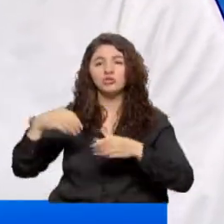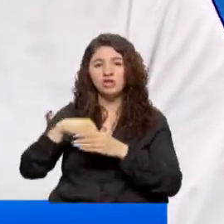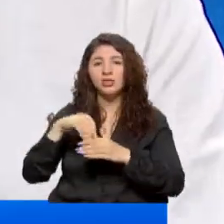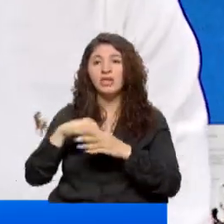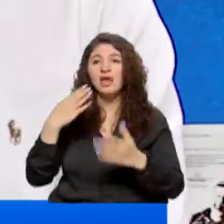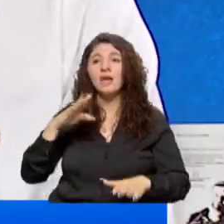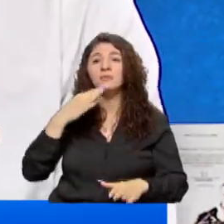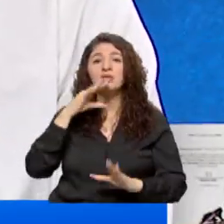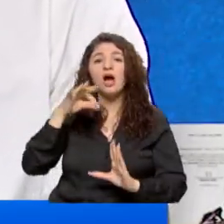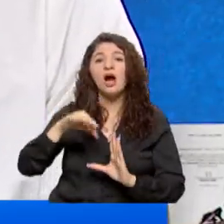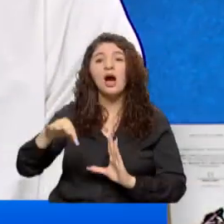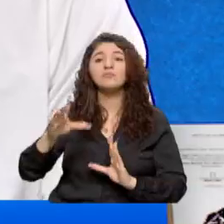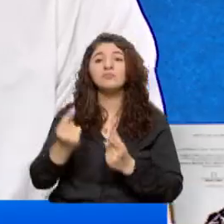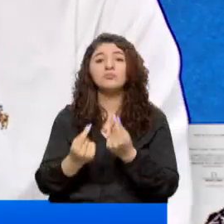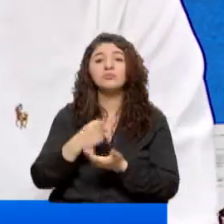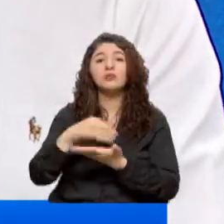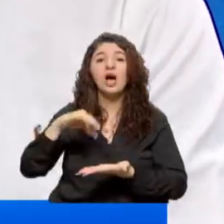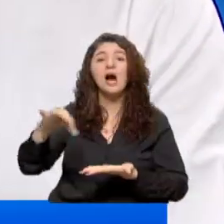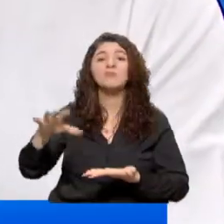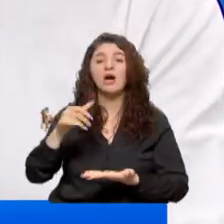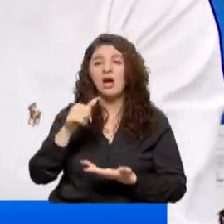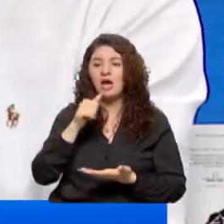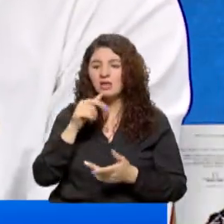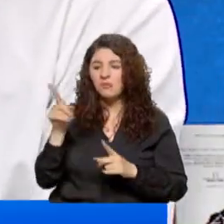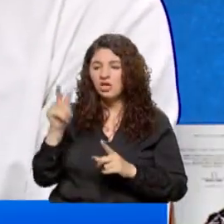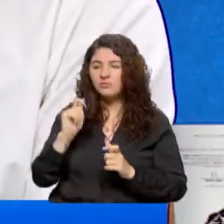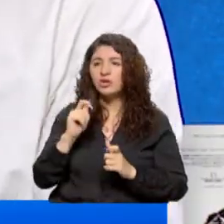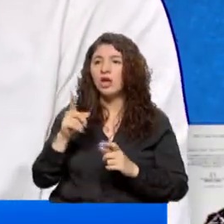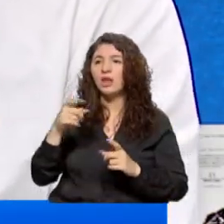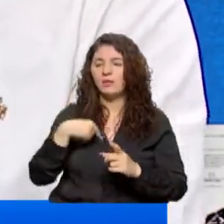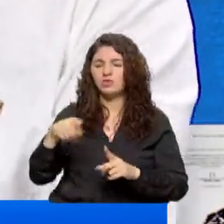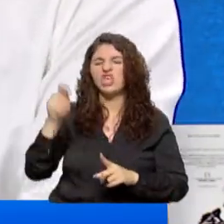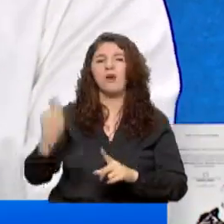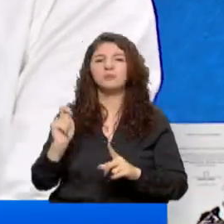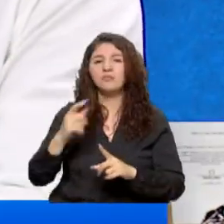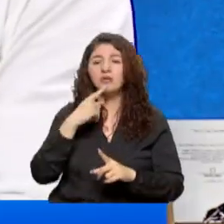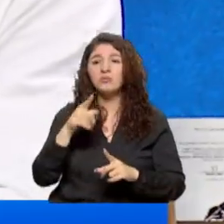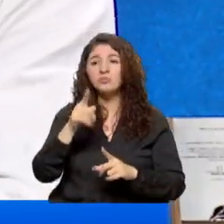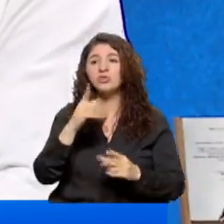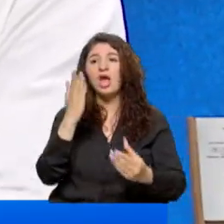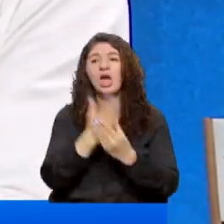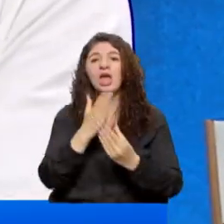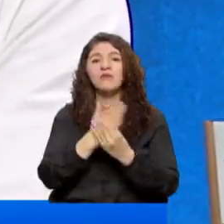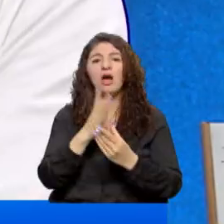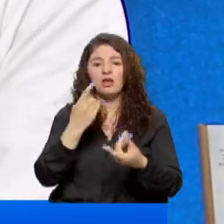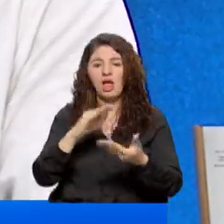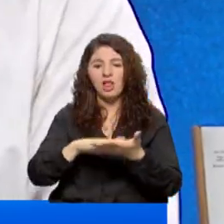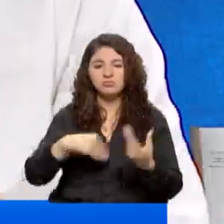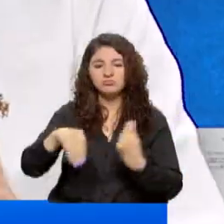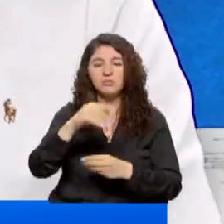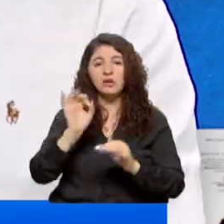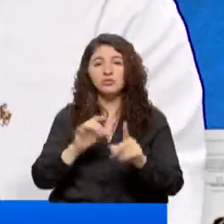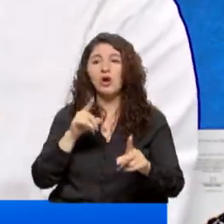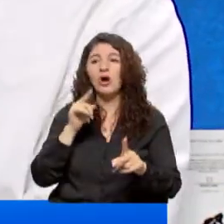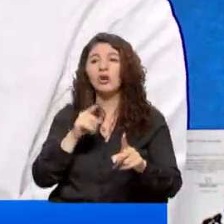daha mısırını ekmeden buğdayını etmeden adam Ekici'nin taahhüdünü verdiği zaman bunun evrakı artık elde bu ne